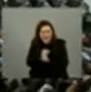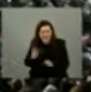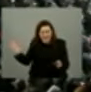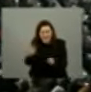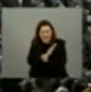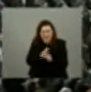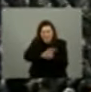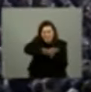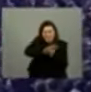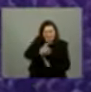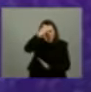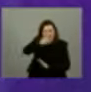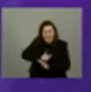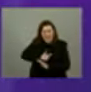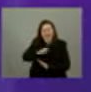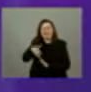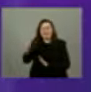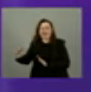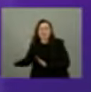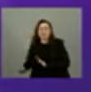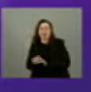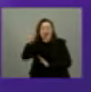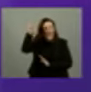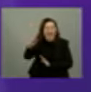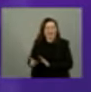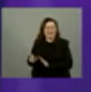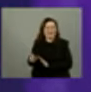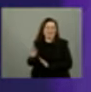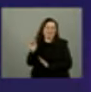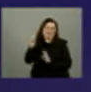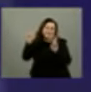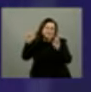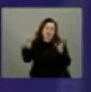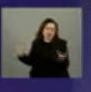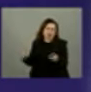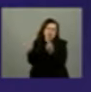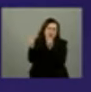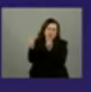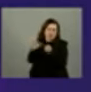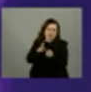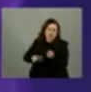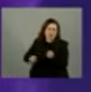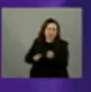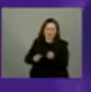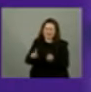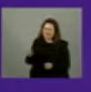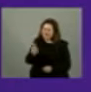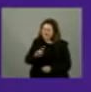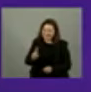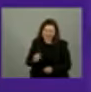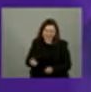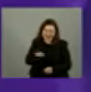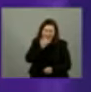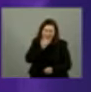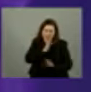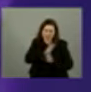Ναι, είναι ενδιαφέρον αυτό που λέτε και νομίζω, Δημήτρη, και δημοσιογραφικά έχει ενδιαφέρον αυτό που λέει ο κύριος Κουσούλης υπό